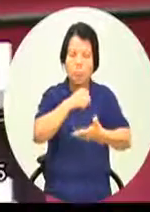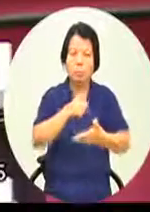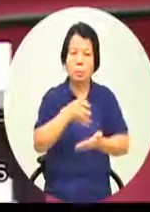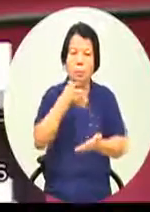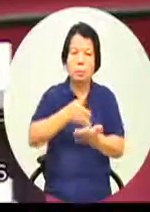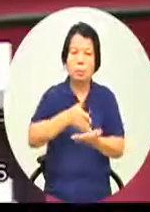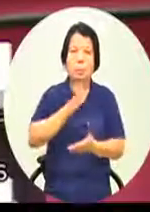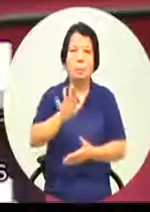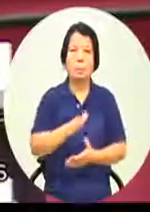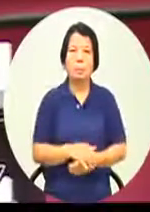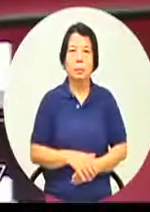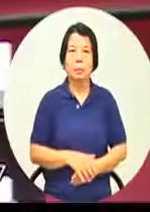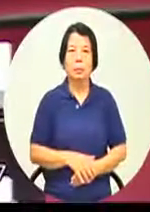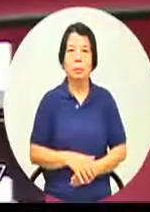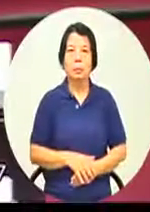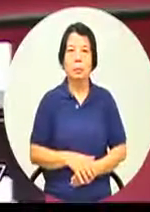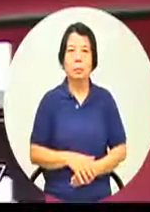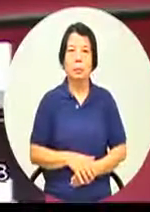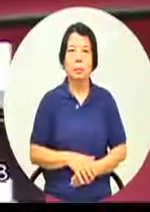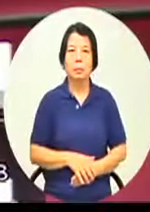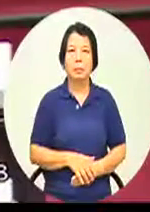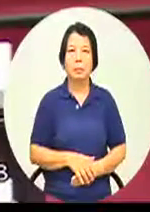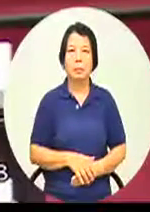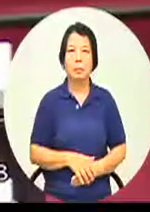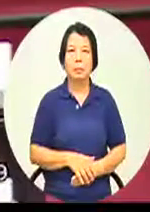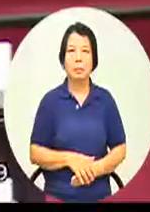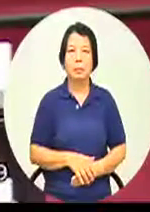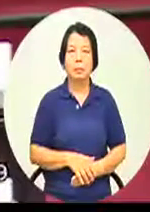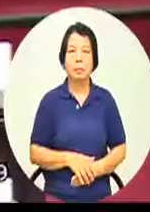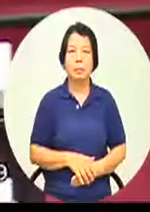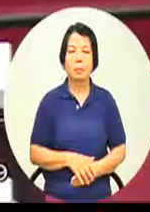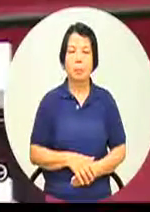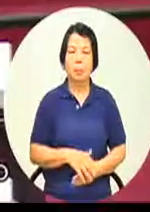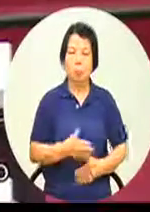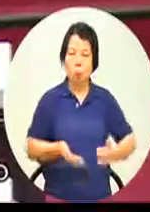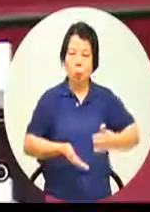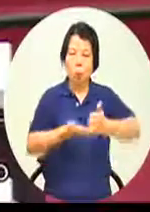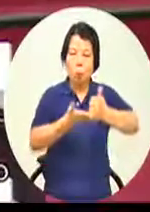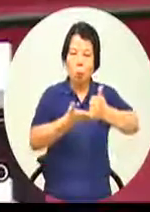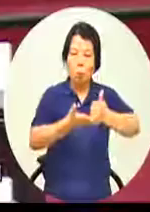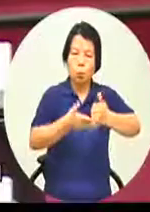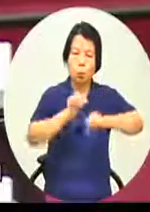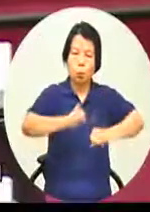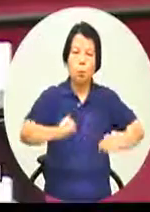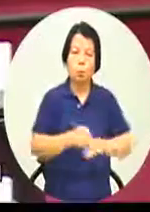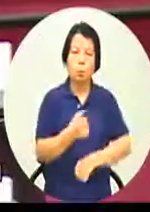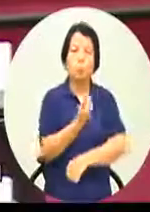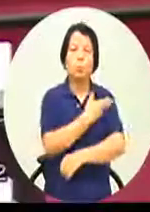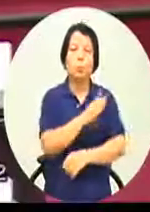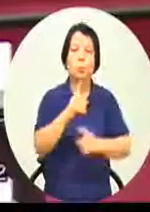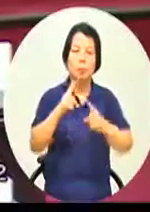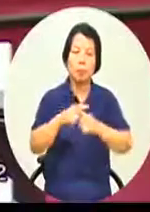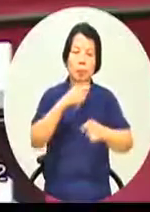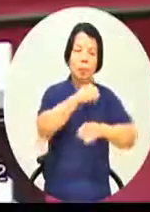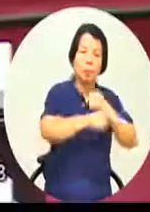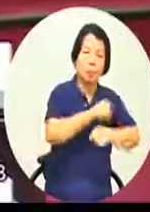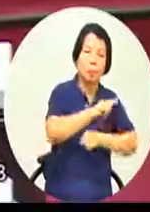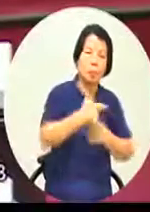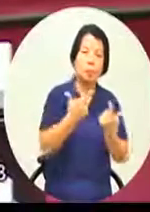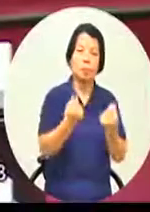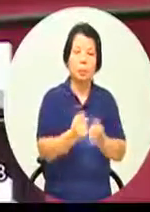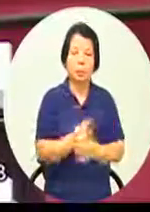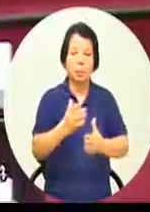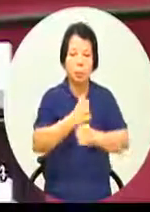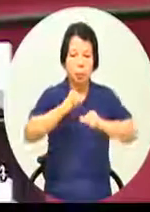提案说现在我们的尊重生命不管是人还是动物，它其实都是一个生